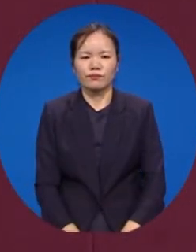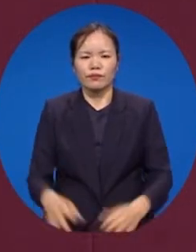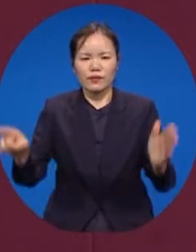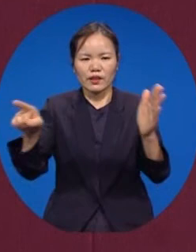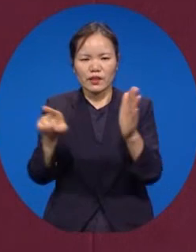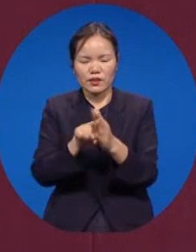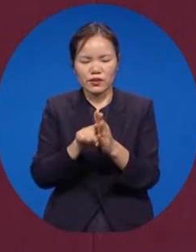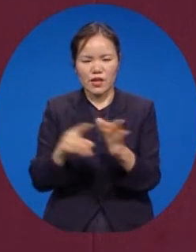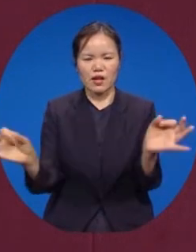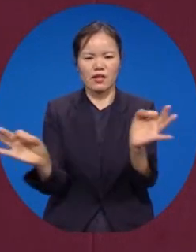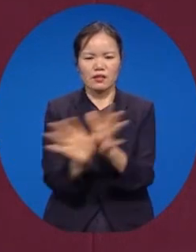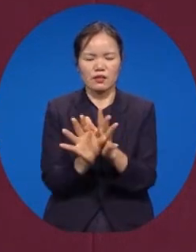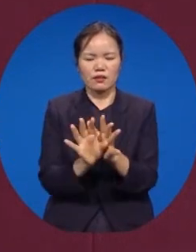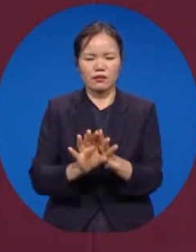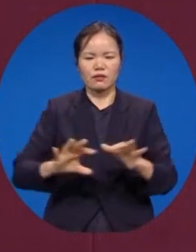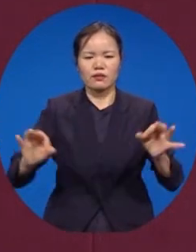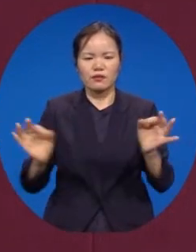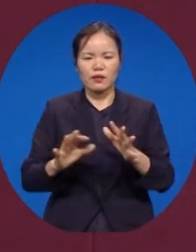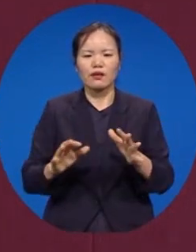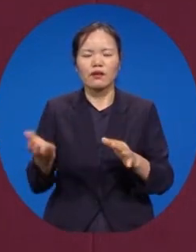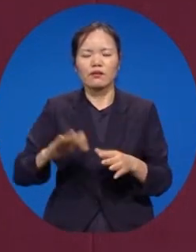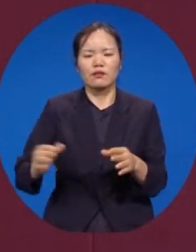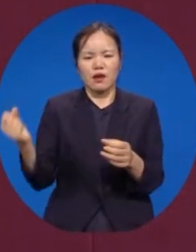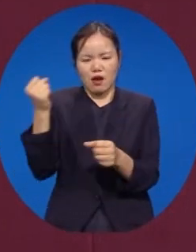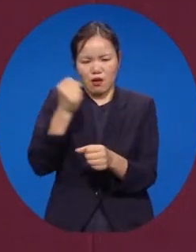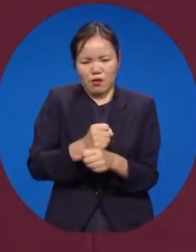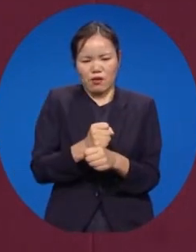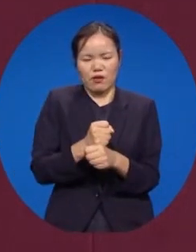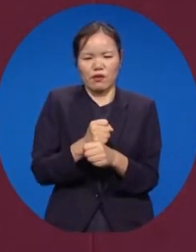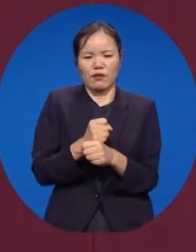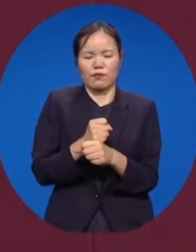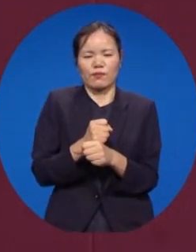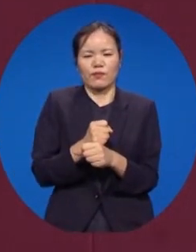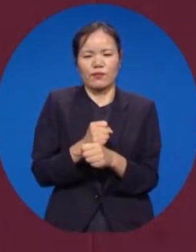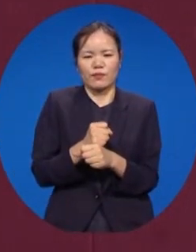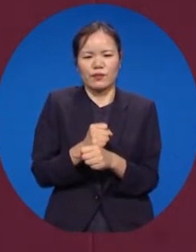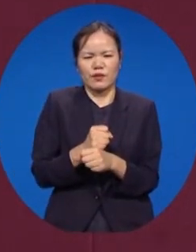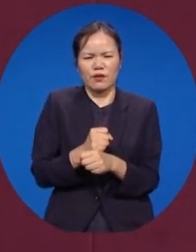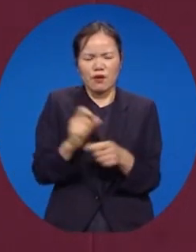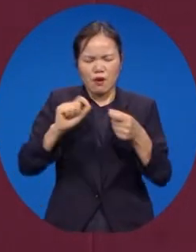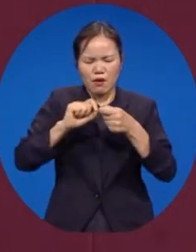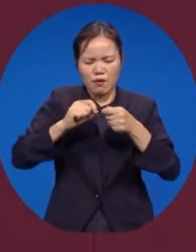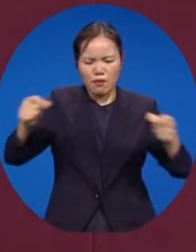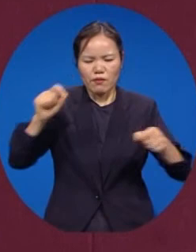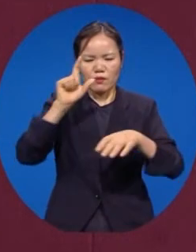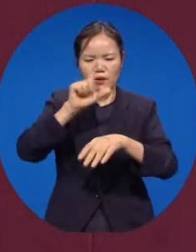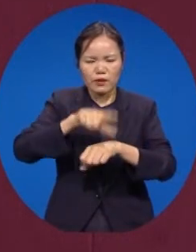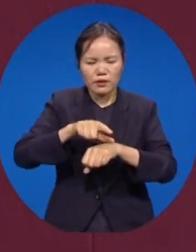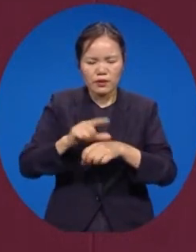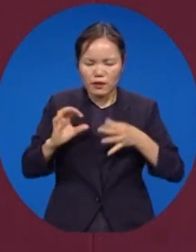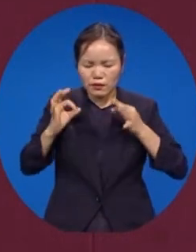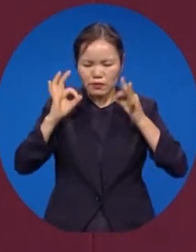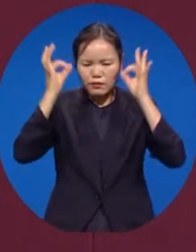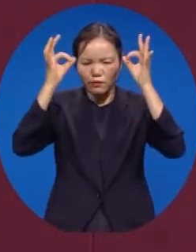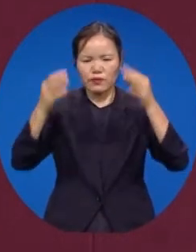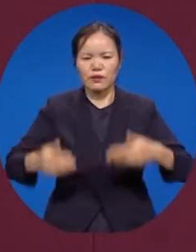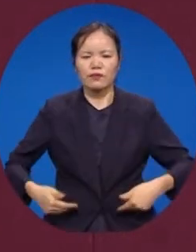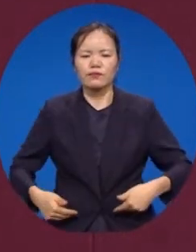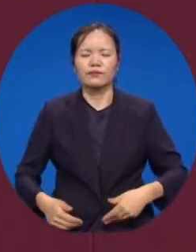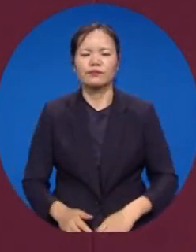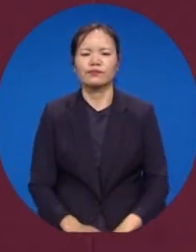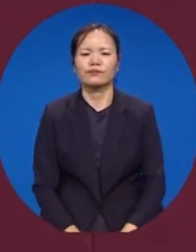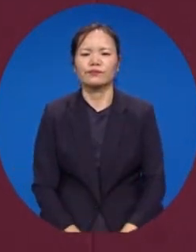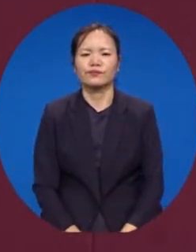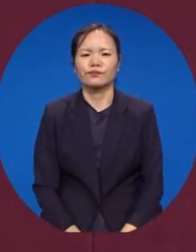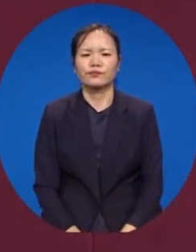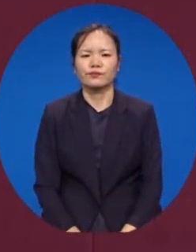신뢰를 깨는 것은 순식간이지만 회복하려면 엄청난 시간과 노력이 필요합니다.